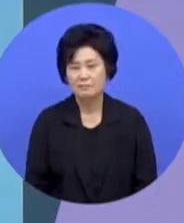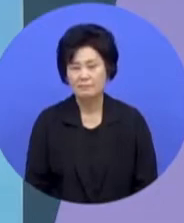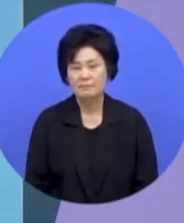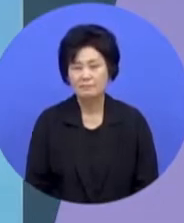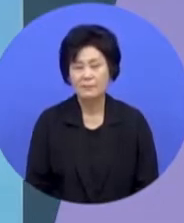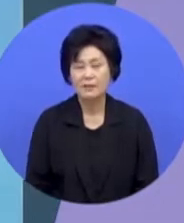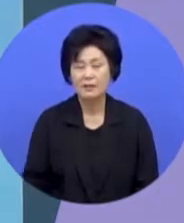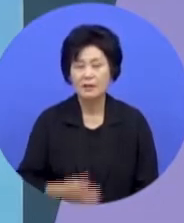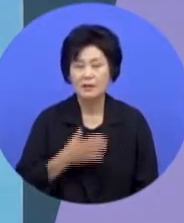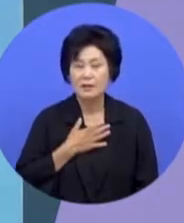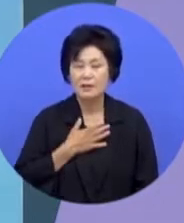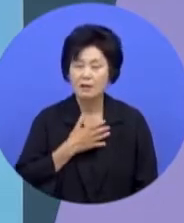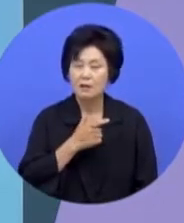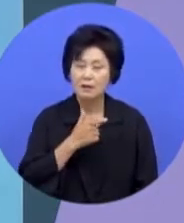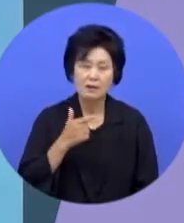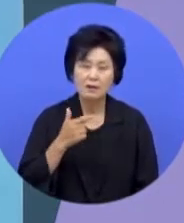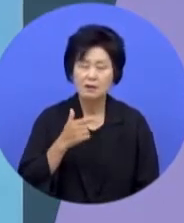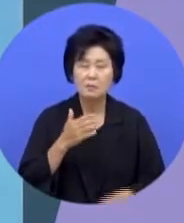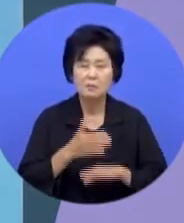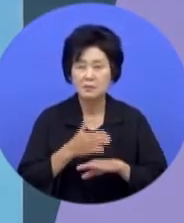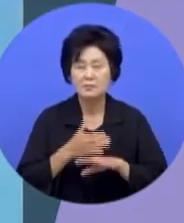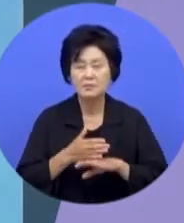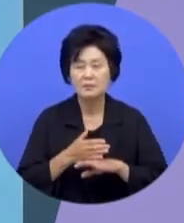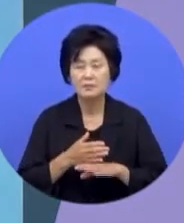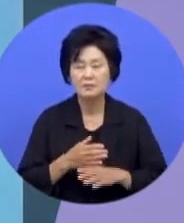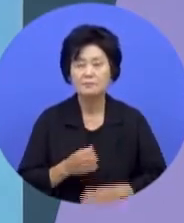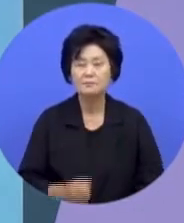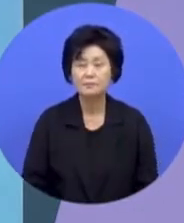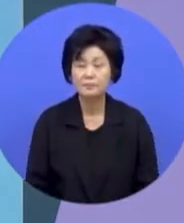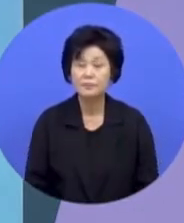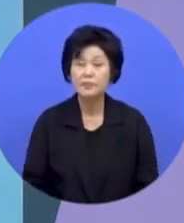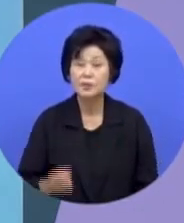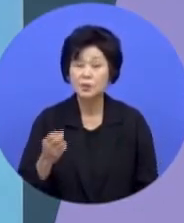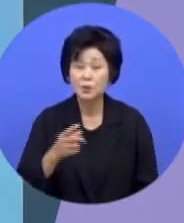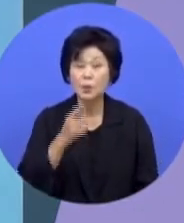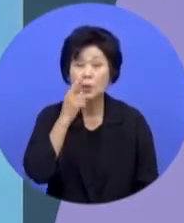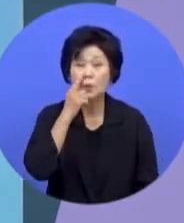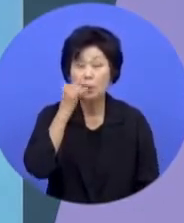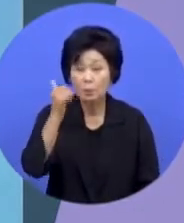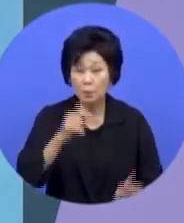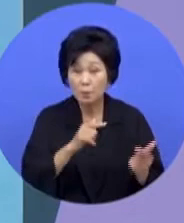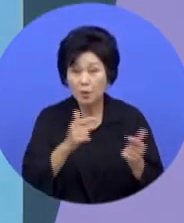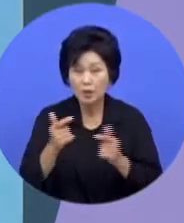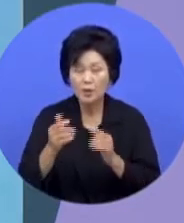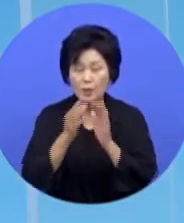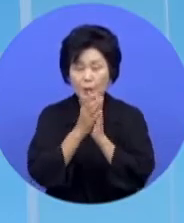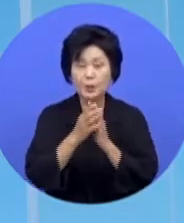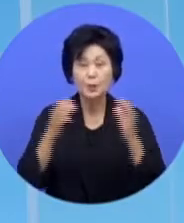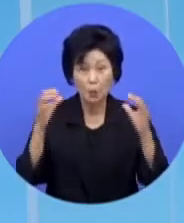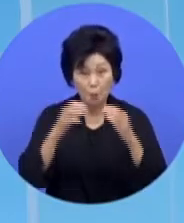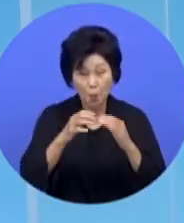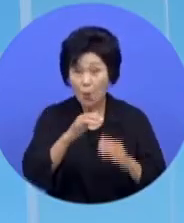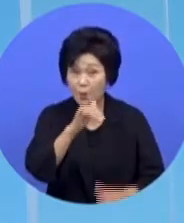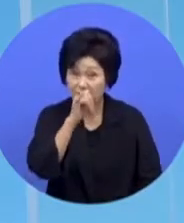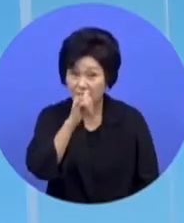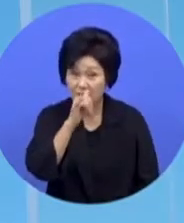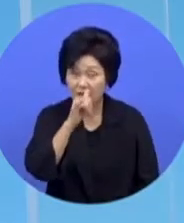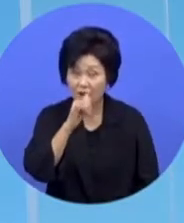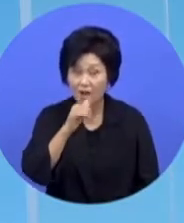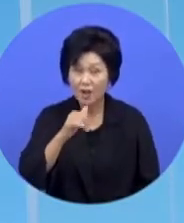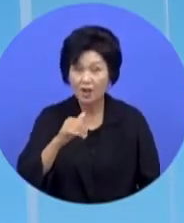네, 멈춰지고. 에이. 다행이다. 네, 저희가 또 학부모 이제 기도 모임이 있습니다. 지금 이제